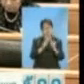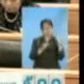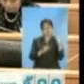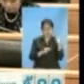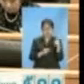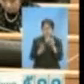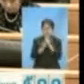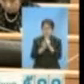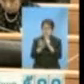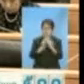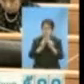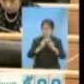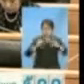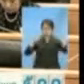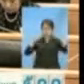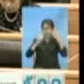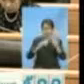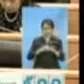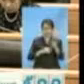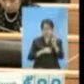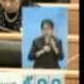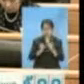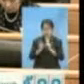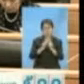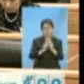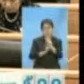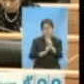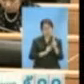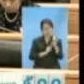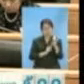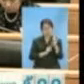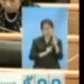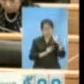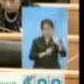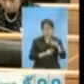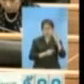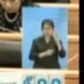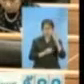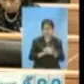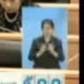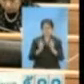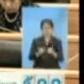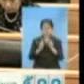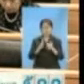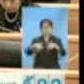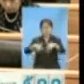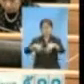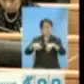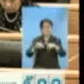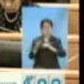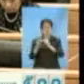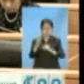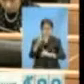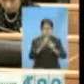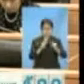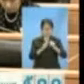กับรัฐบาลไม่คุยกับท่องเที่ยวกีฬาไม่ว่าที่ประชาชนนะครับที่เข